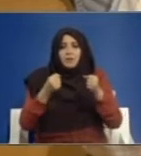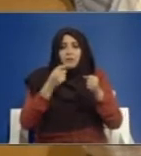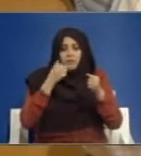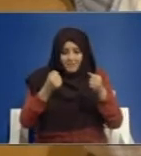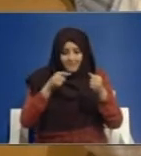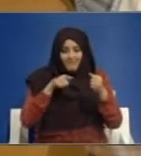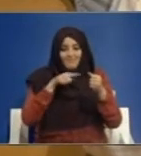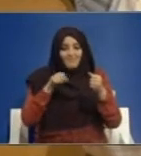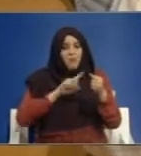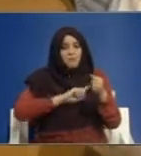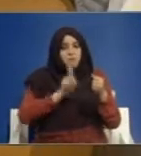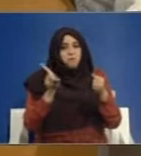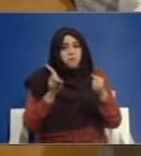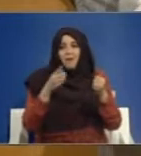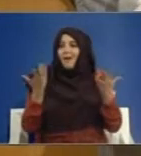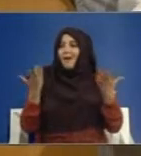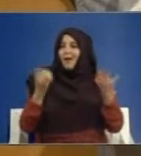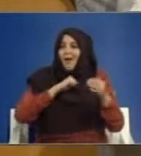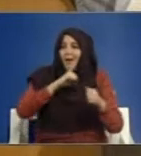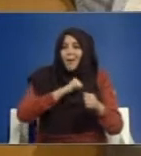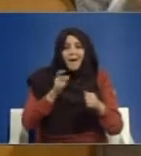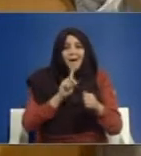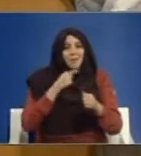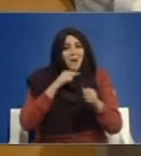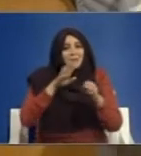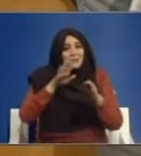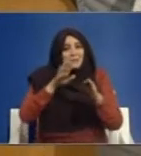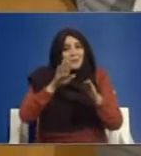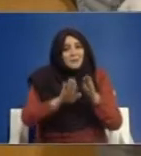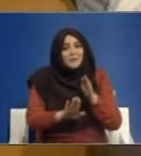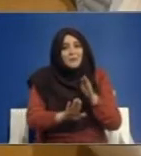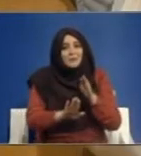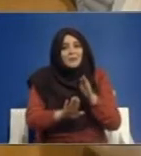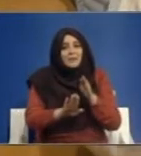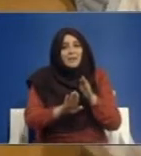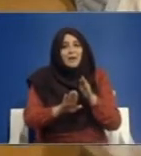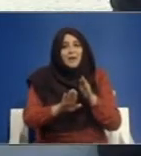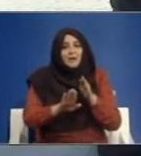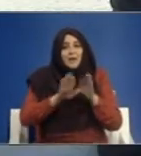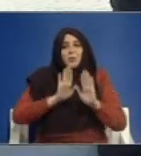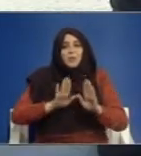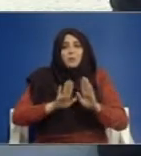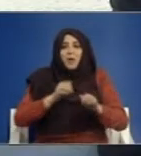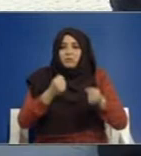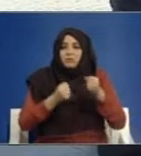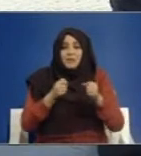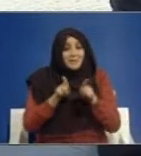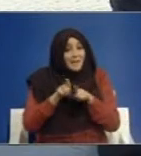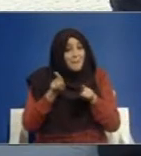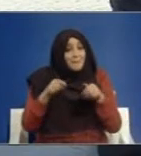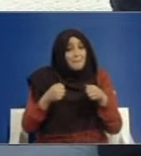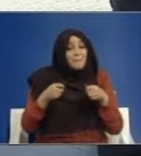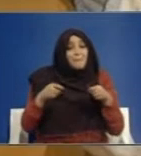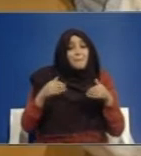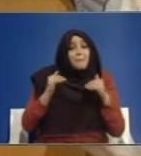نفسه، اليوم راني درت، يعاود يرجع نفس الصوره. الانسان اللي ياكل كثير